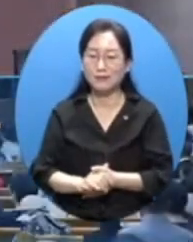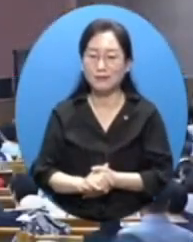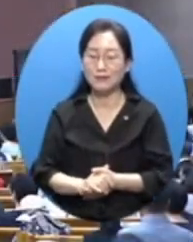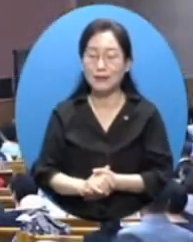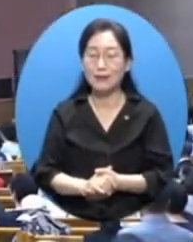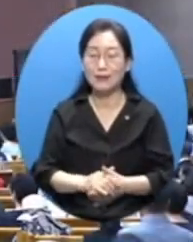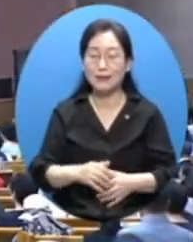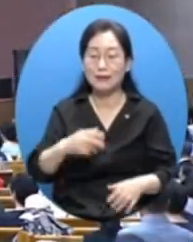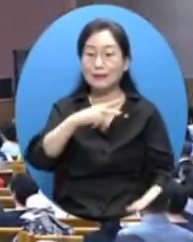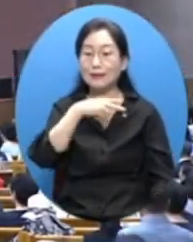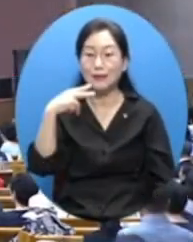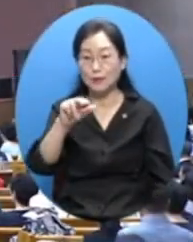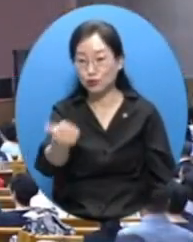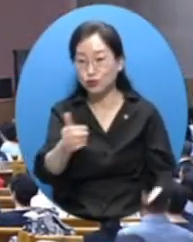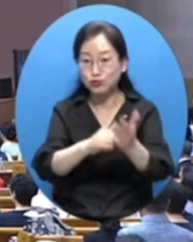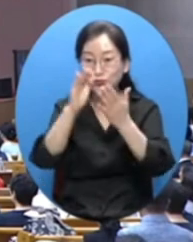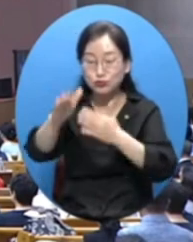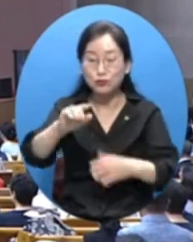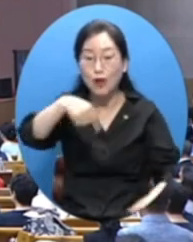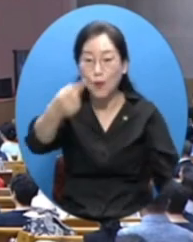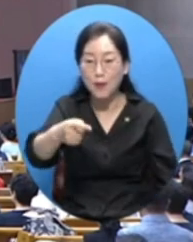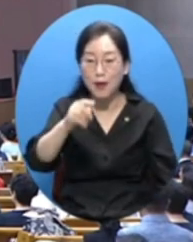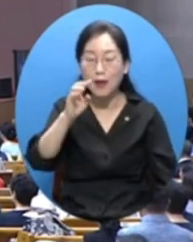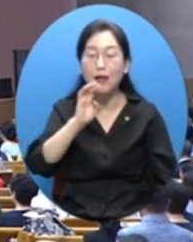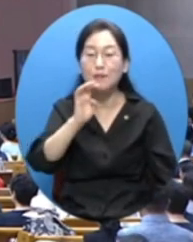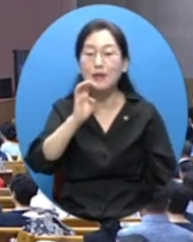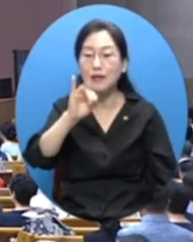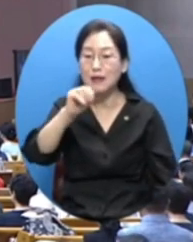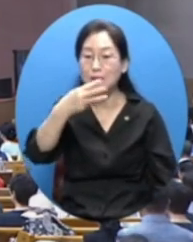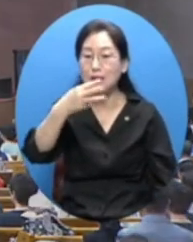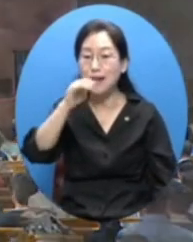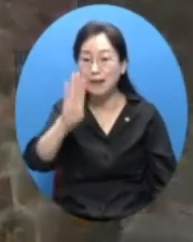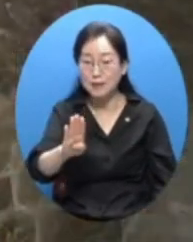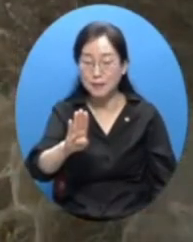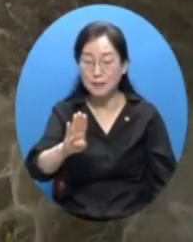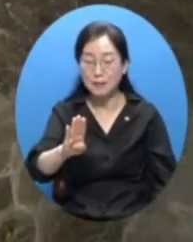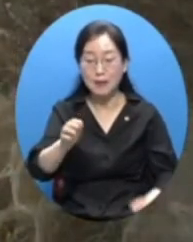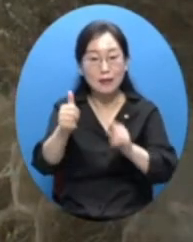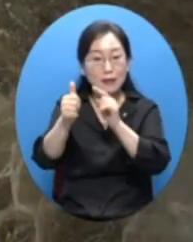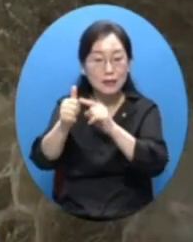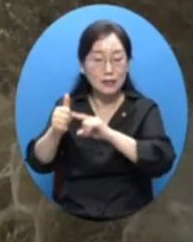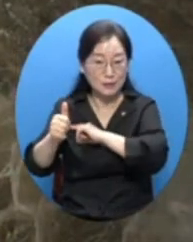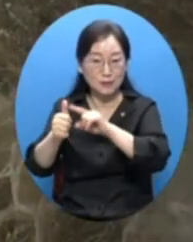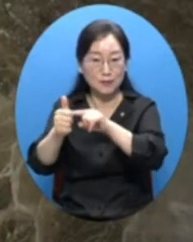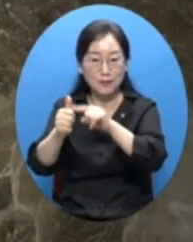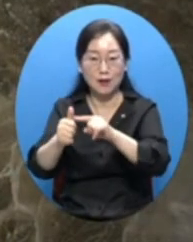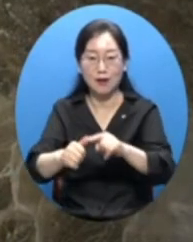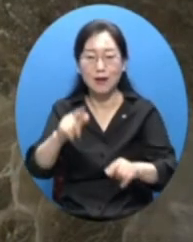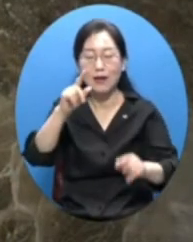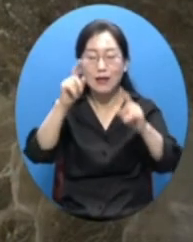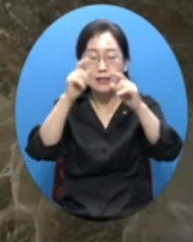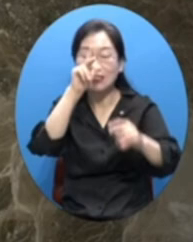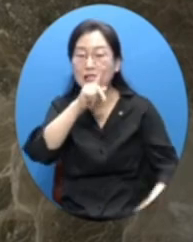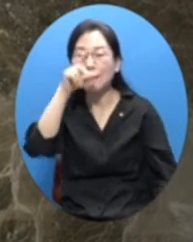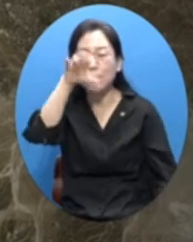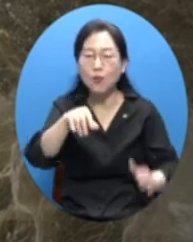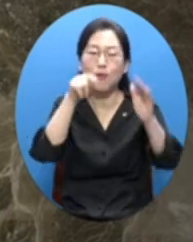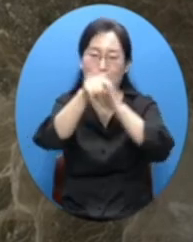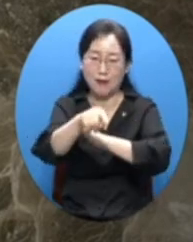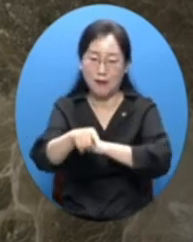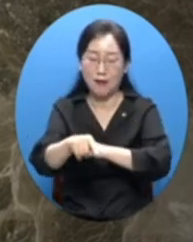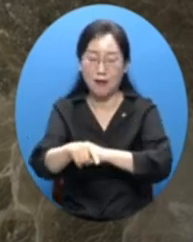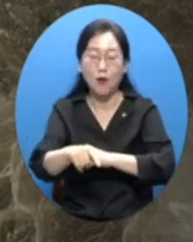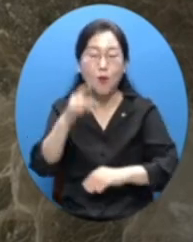스데반 집사가 순교하니까 그 뒤에 빌립 집사가 따라서 사마리아 성에 가서 복음을 전하는데 사마리아 사람들은 이스라엘 사람이 멸시하고 이방인으로 취급받던